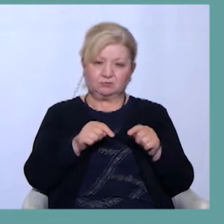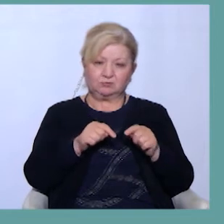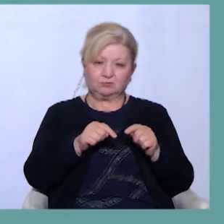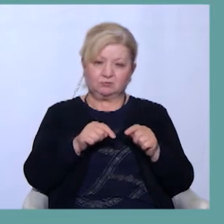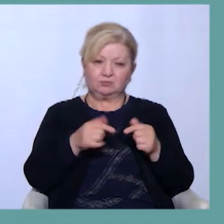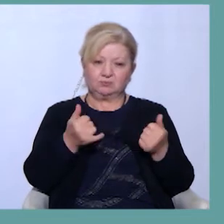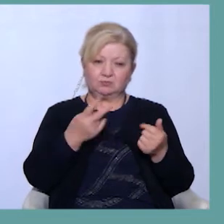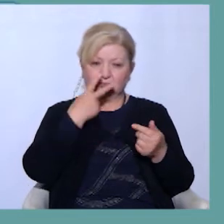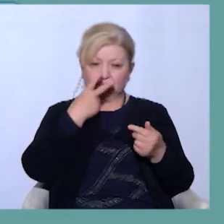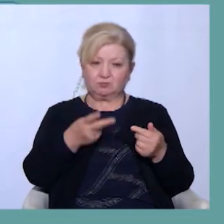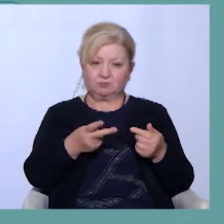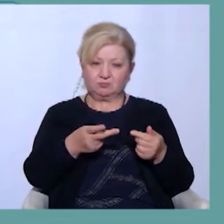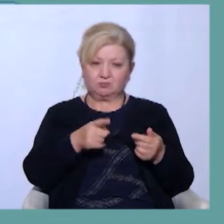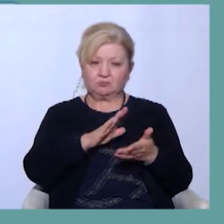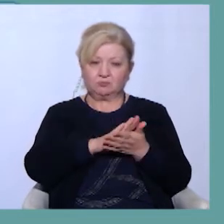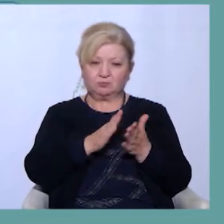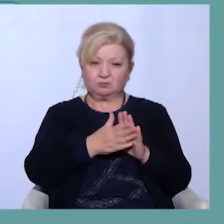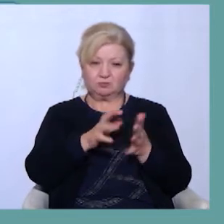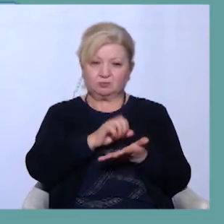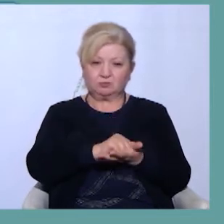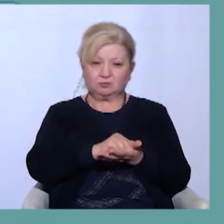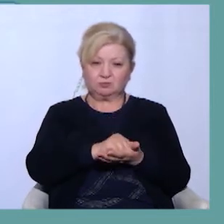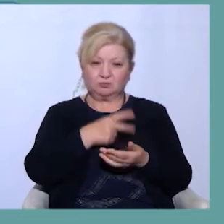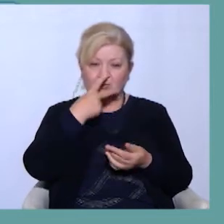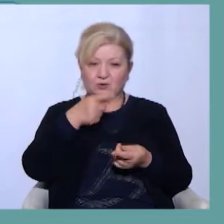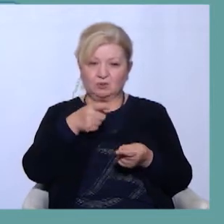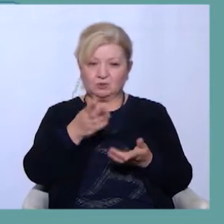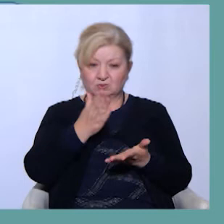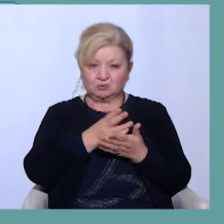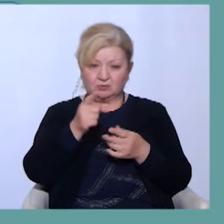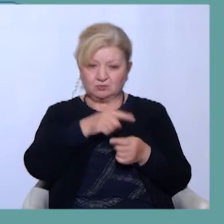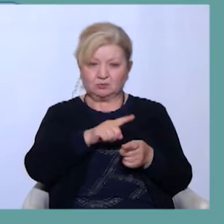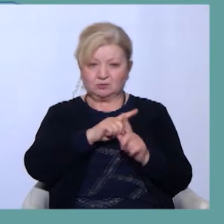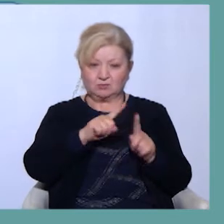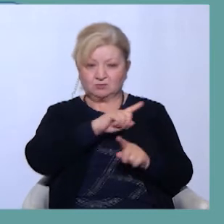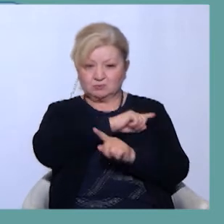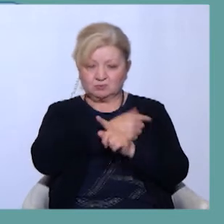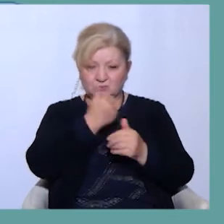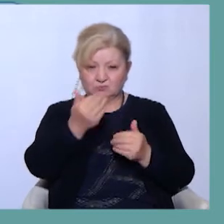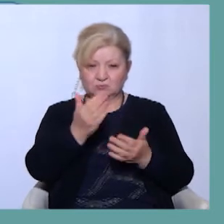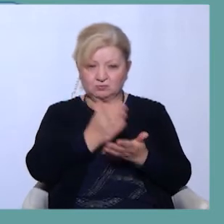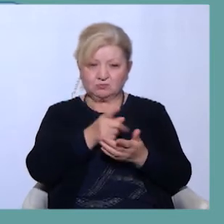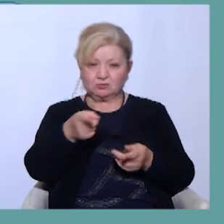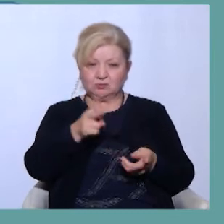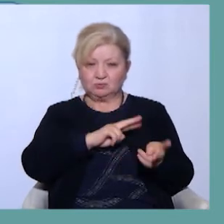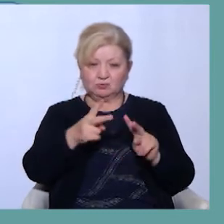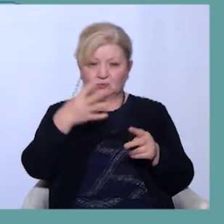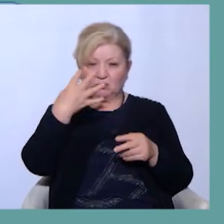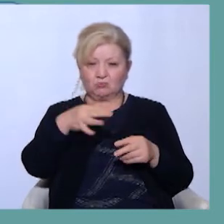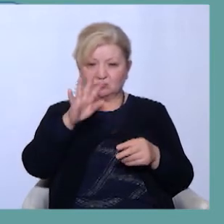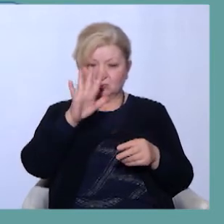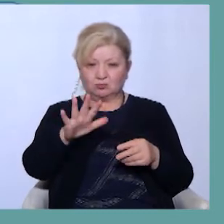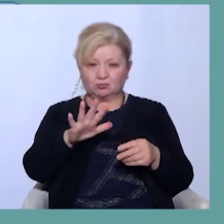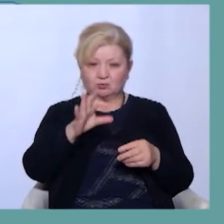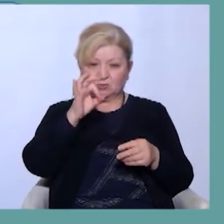ასე. ეხლა ბუნებრივი ამ მდგომარეობას დაიკავებს, იმიტომ რომ ესაც მოქმედებს გარკვეული ძალით, აქედან ეს ორი,